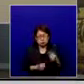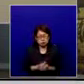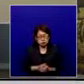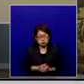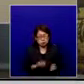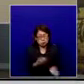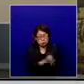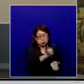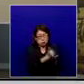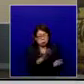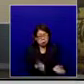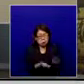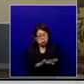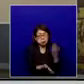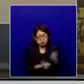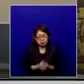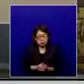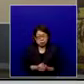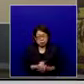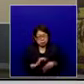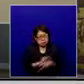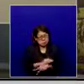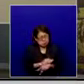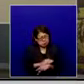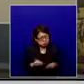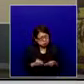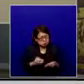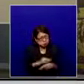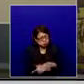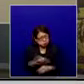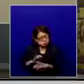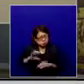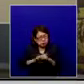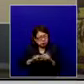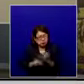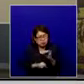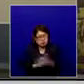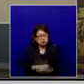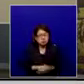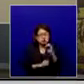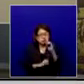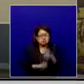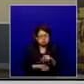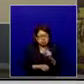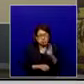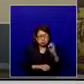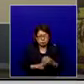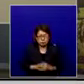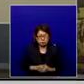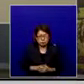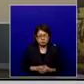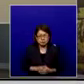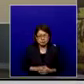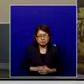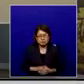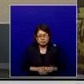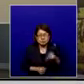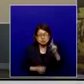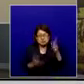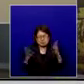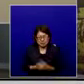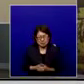วมีคอร์รัปชันแล้วก็โครงการทำไม่ดีศูนย์เปล่าศูนย์เปล่าเมื่อกี้ชอบน